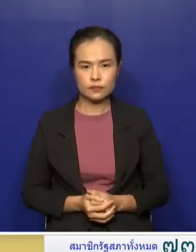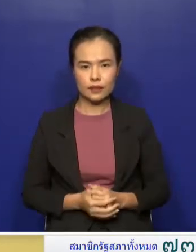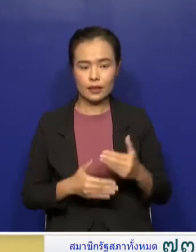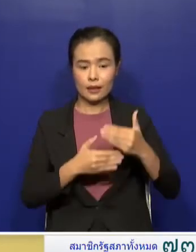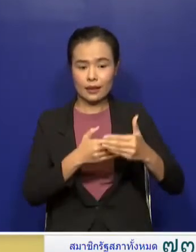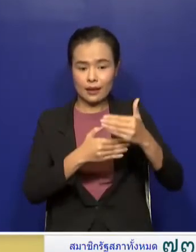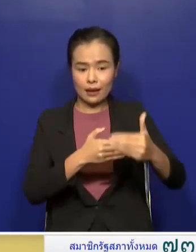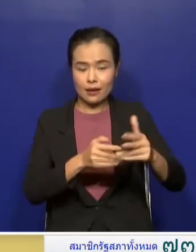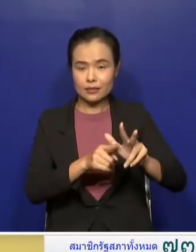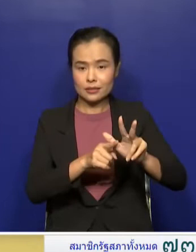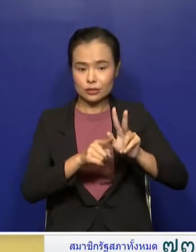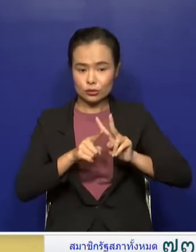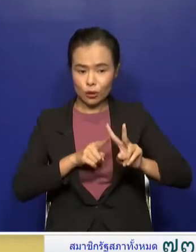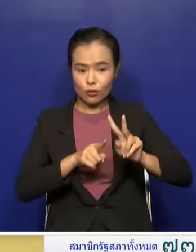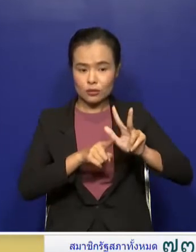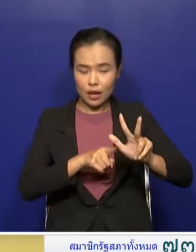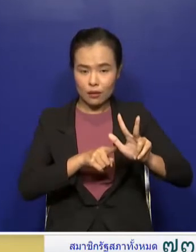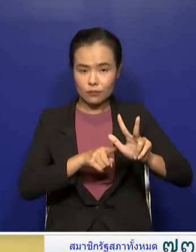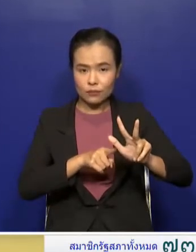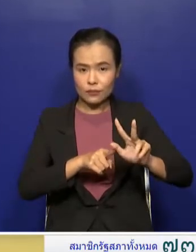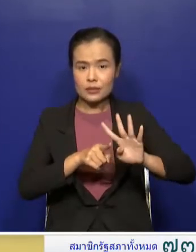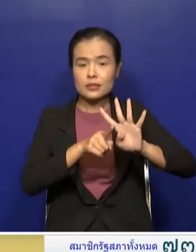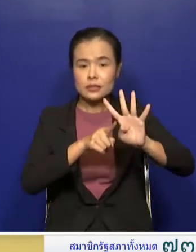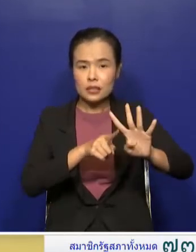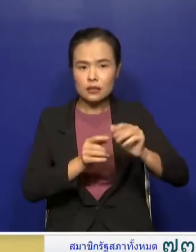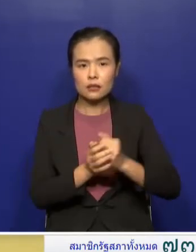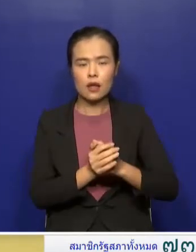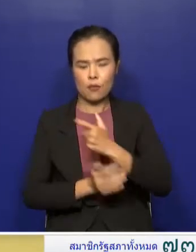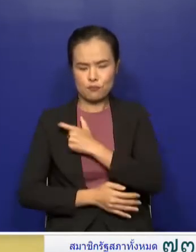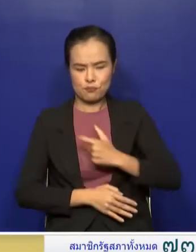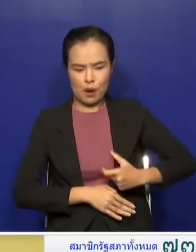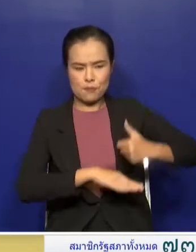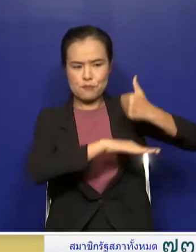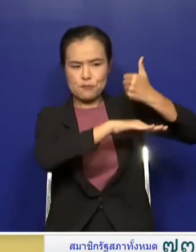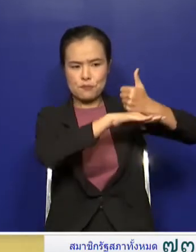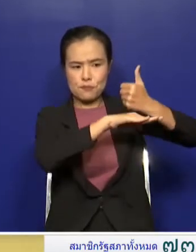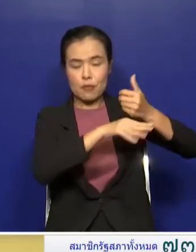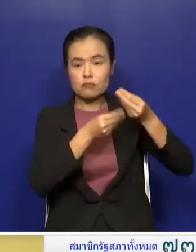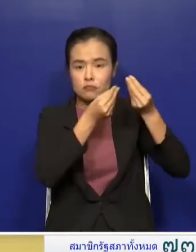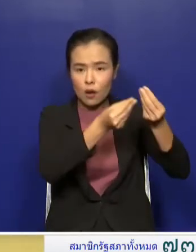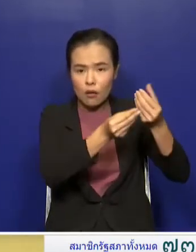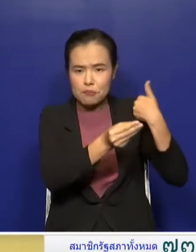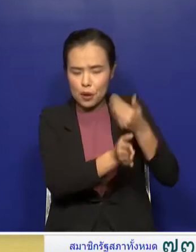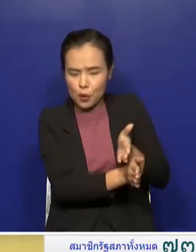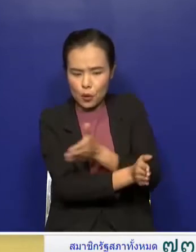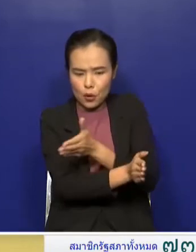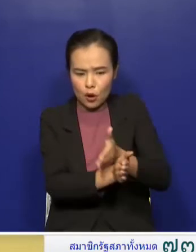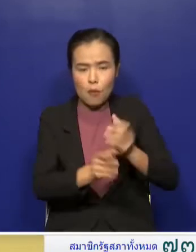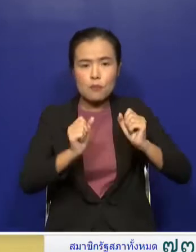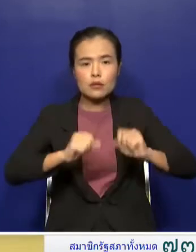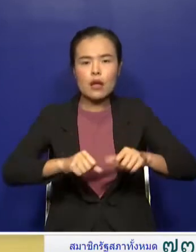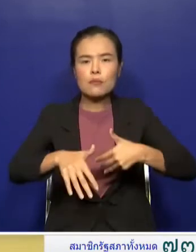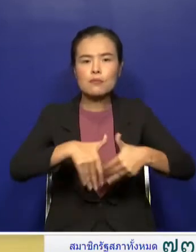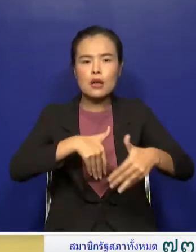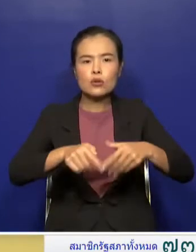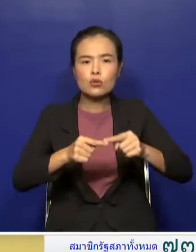ระที่ 3เมื่อมันเป็นจบแล้วเนี่ยจะทูลเกล้าก็ต้องมีวิทยานิดและที่สำคัญที่สุดยังต้องผ่านมติมหาชนทั้ง